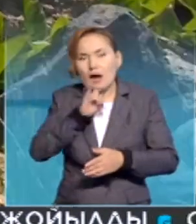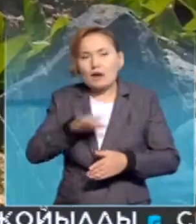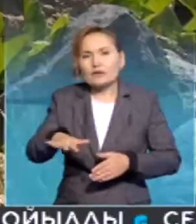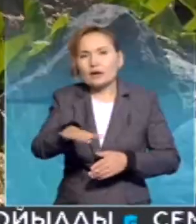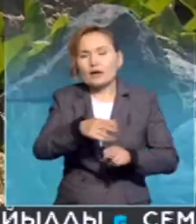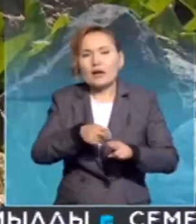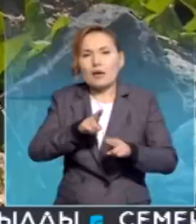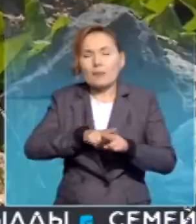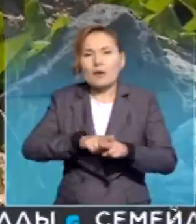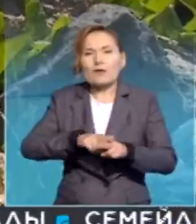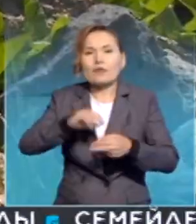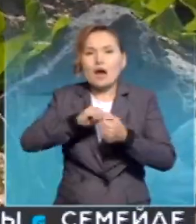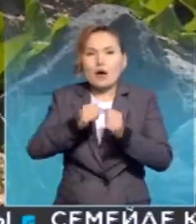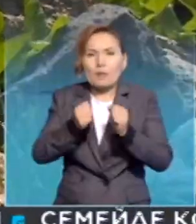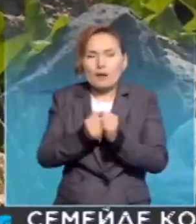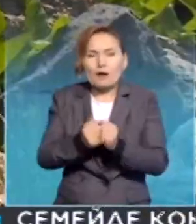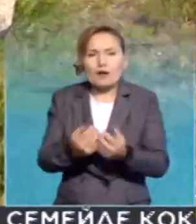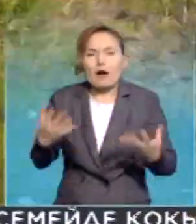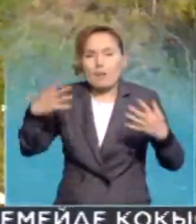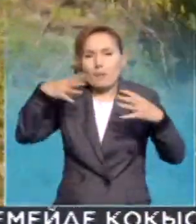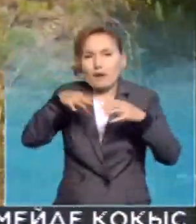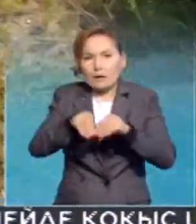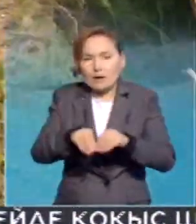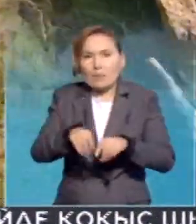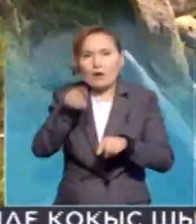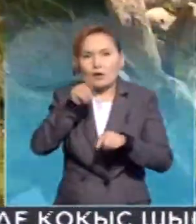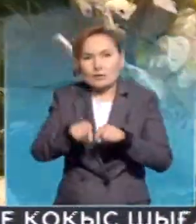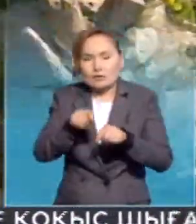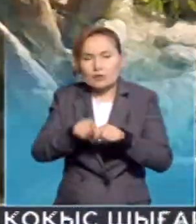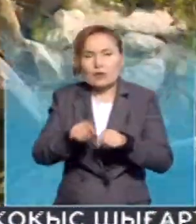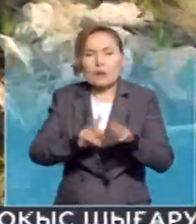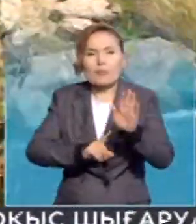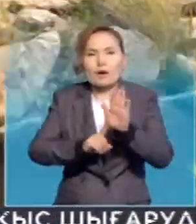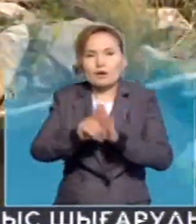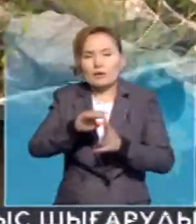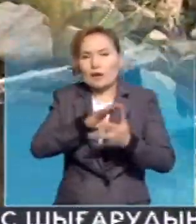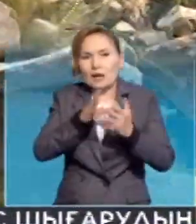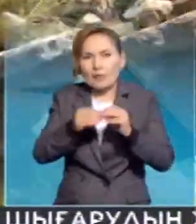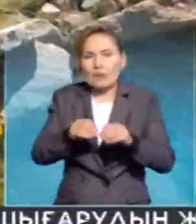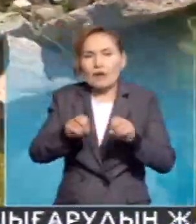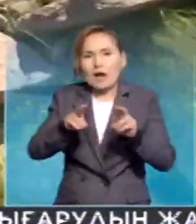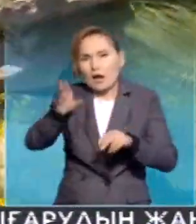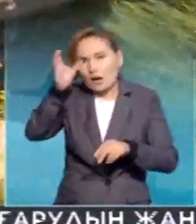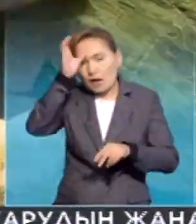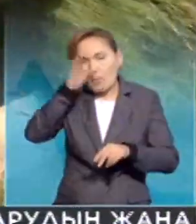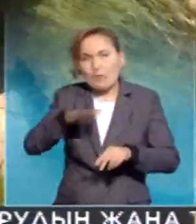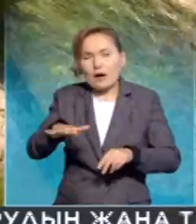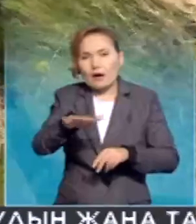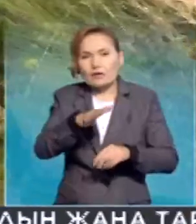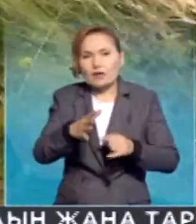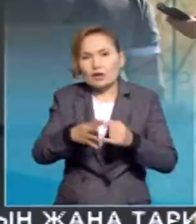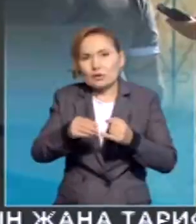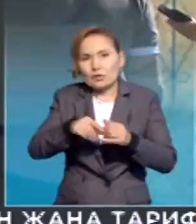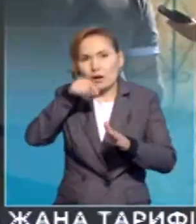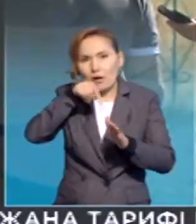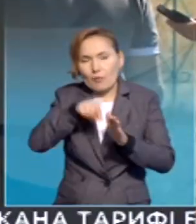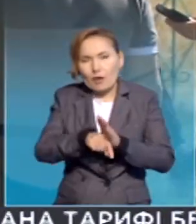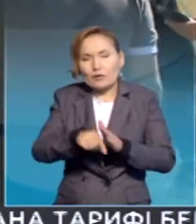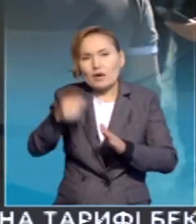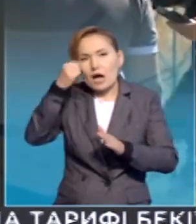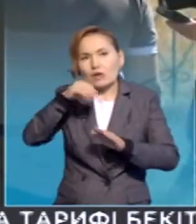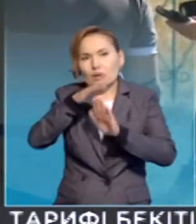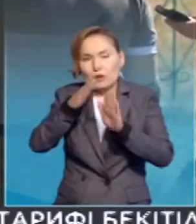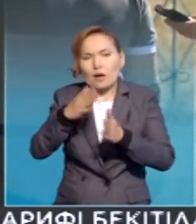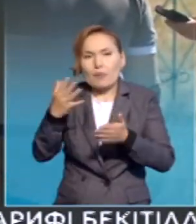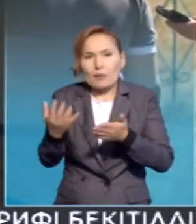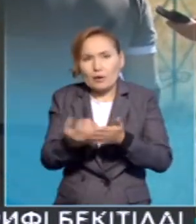мұндағы таңбалар мен жәдігерлерді бір жүйеге келтіру жоспарланып отыр. Жергілікті тұрғындар мен сала мамандары бұл өңір әлі-ақ туристер сапарлайтын, туған